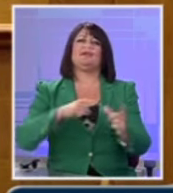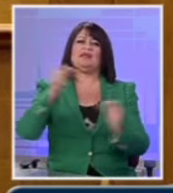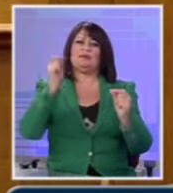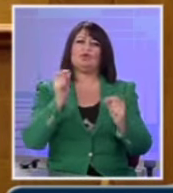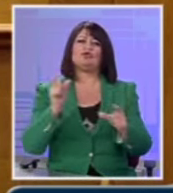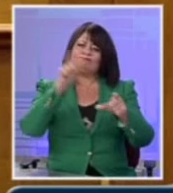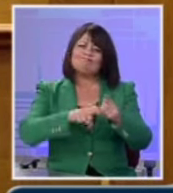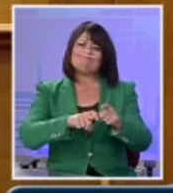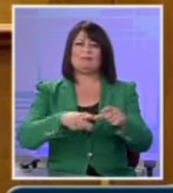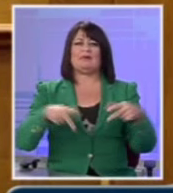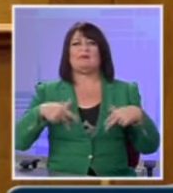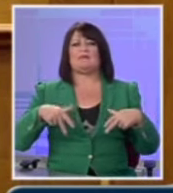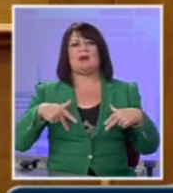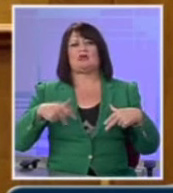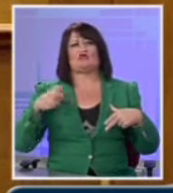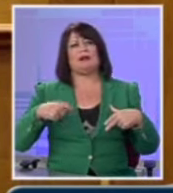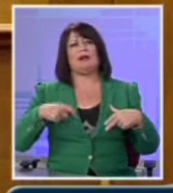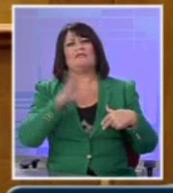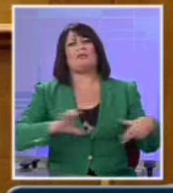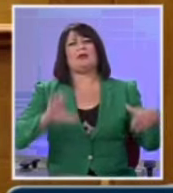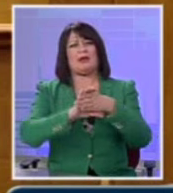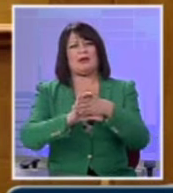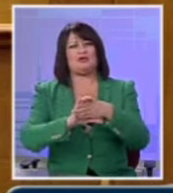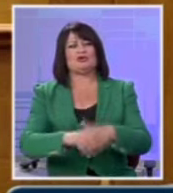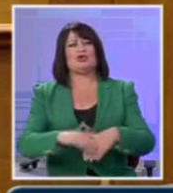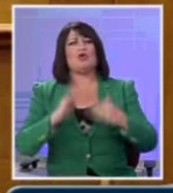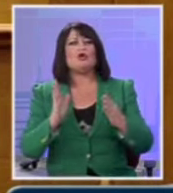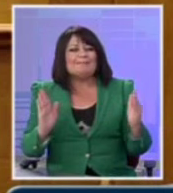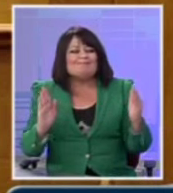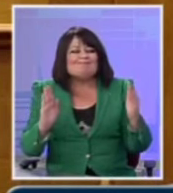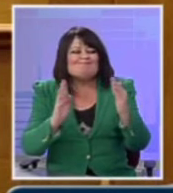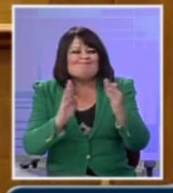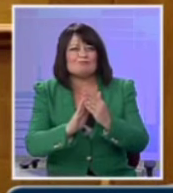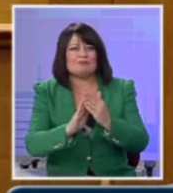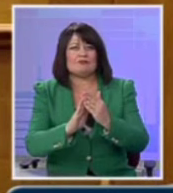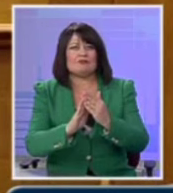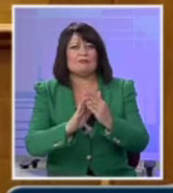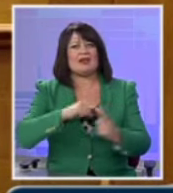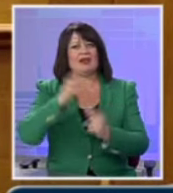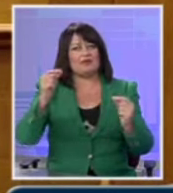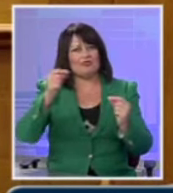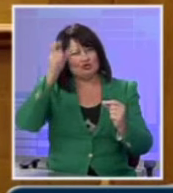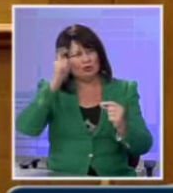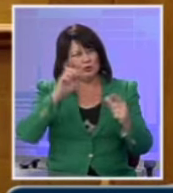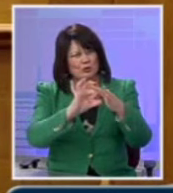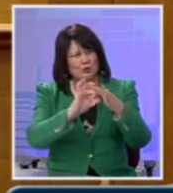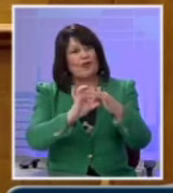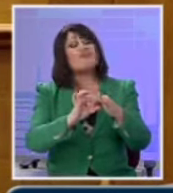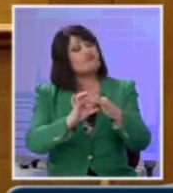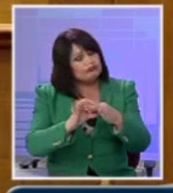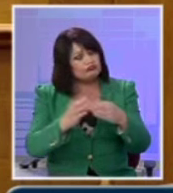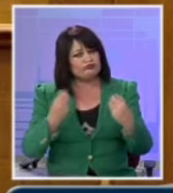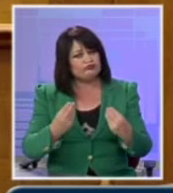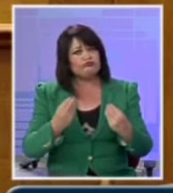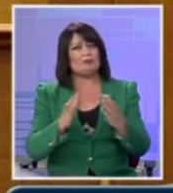μέλος της Ευρωπαϊκής Ένωσης. Χαιρετίζουμε κάθε βήμα προσέγγισης ανάμεσα στις δύο κοινότητες και χαιρετίζουμε το γεγονός